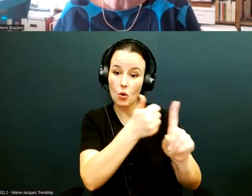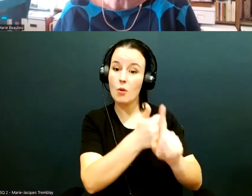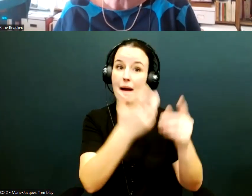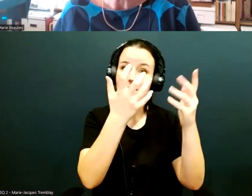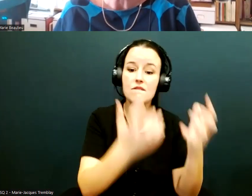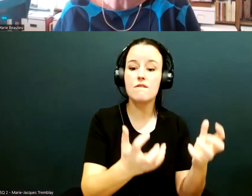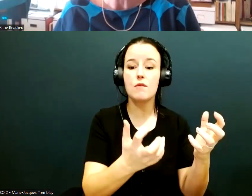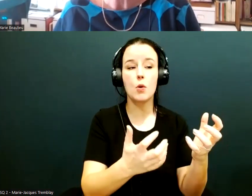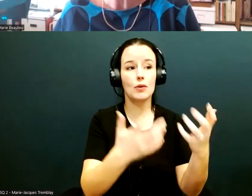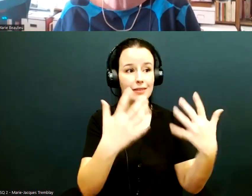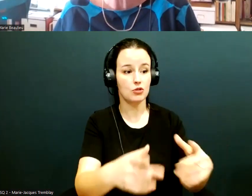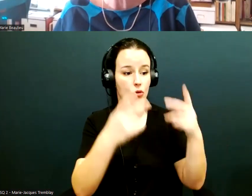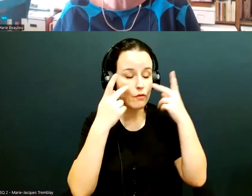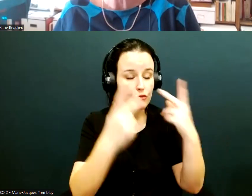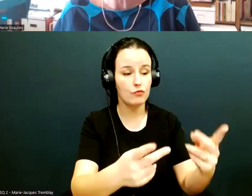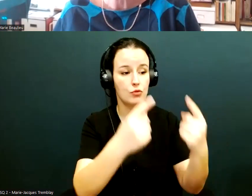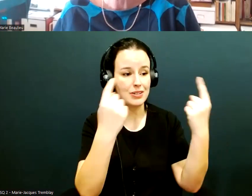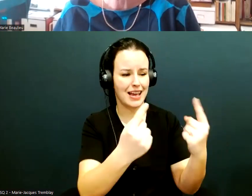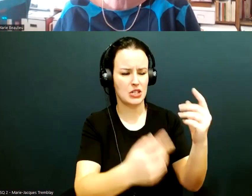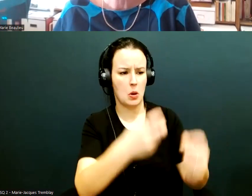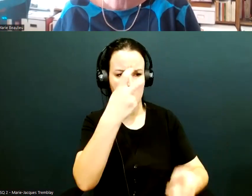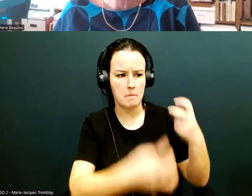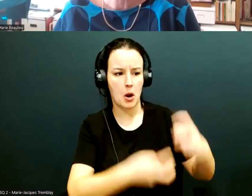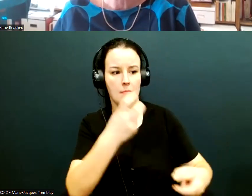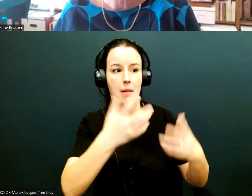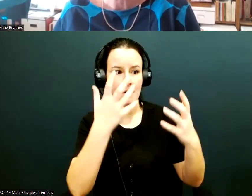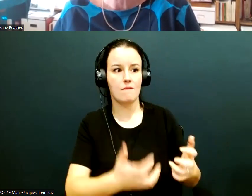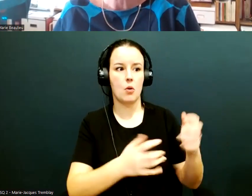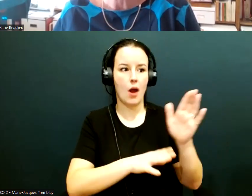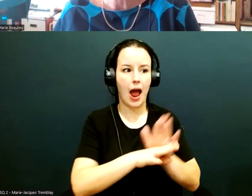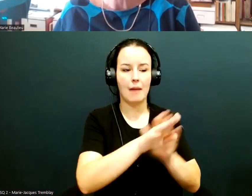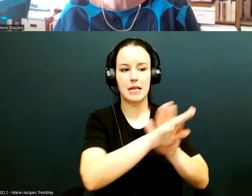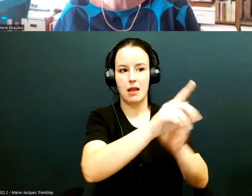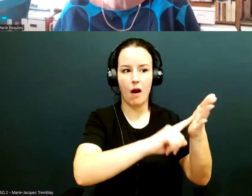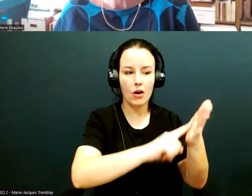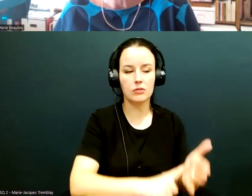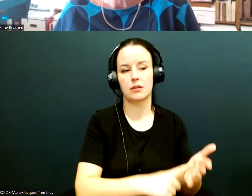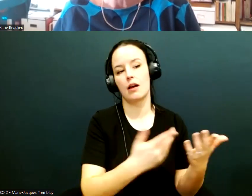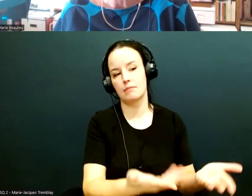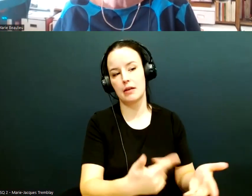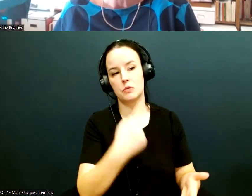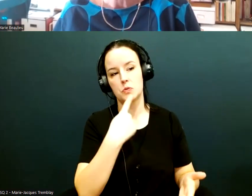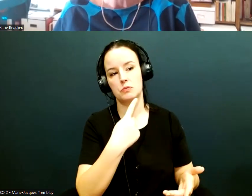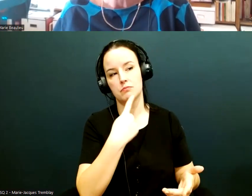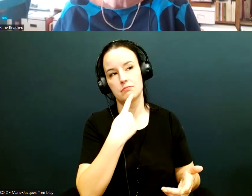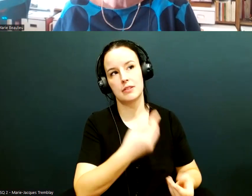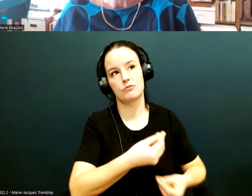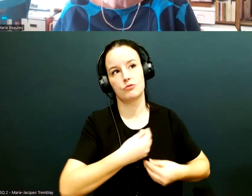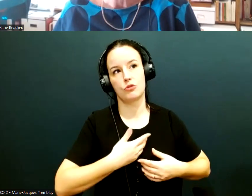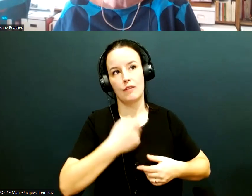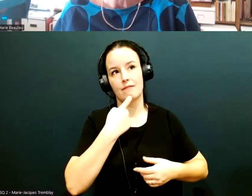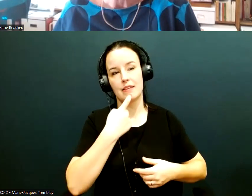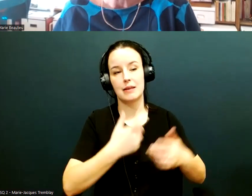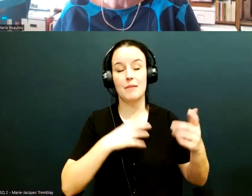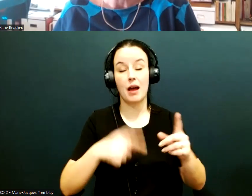eux-mêmes identifié une problématique puis qui voulaient travailler sur ça, ça a été facilitant. Mais effectivement, rendu particulièrement en